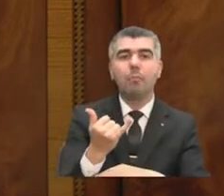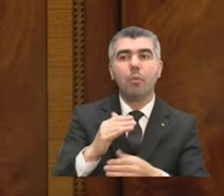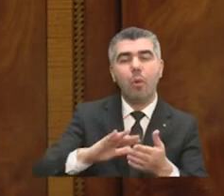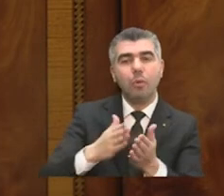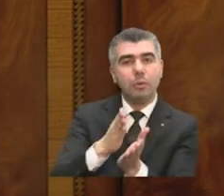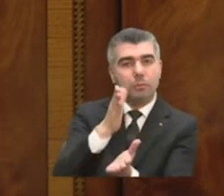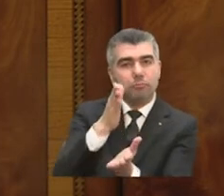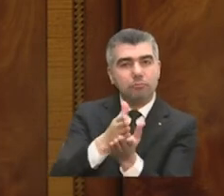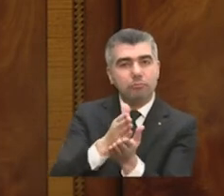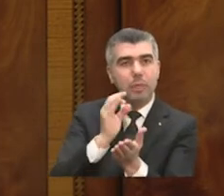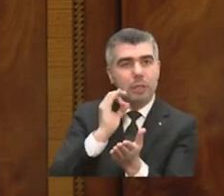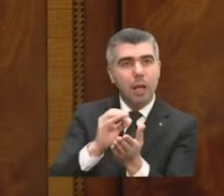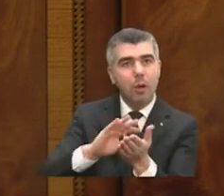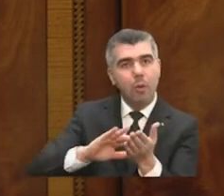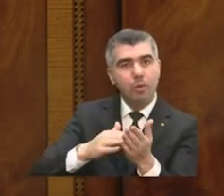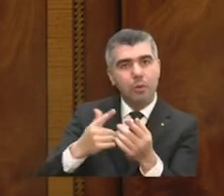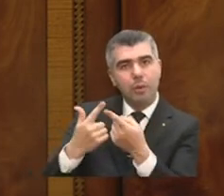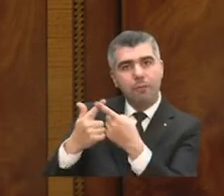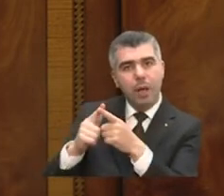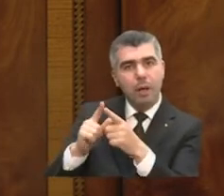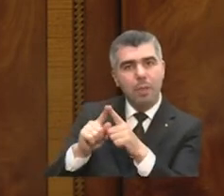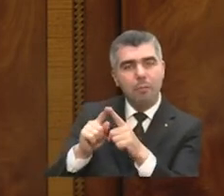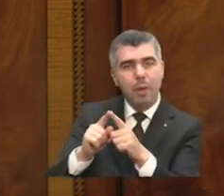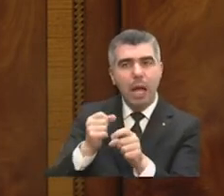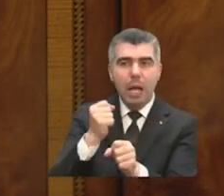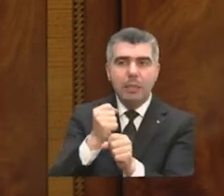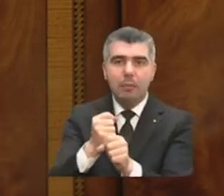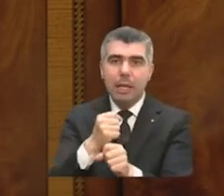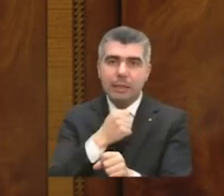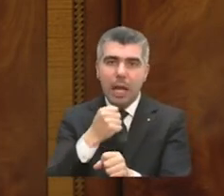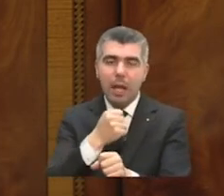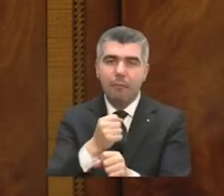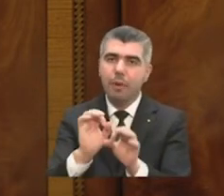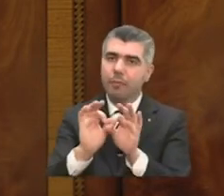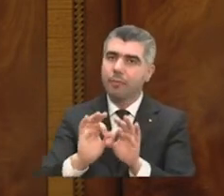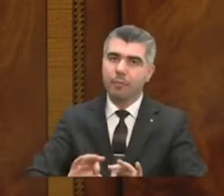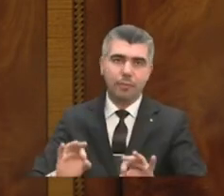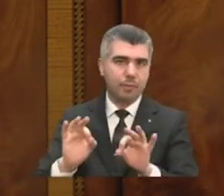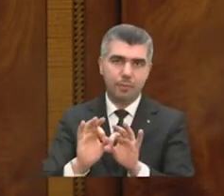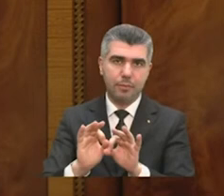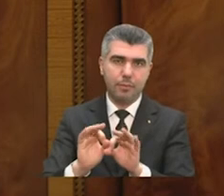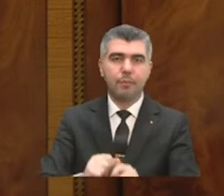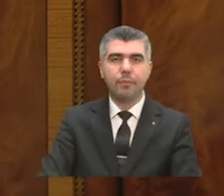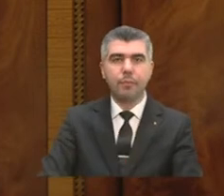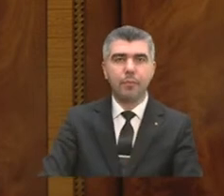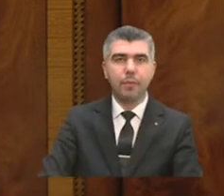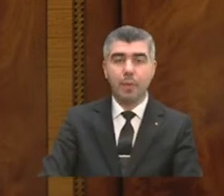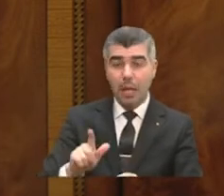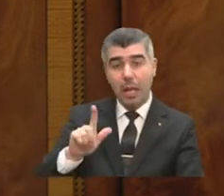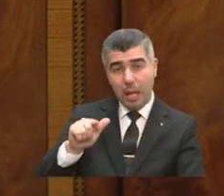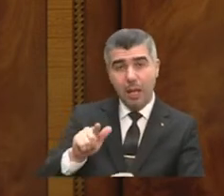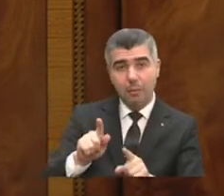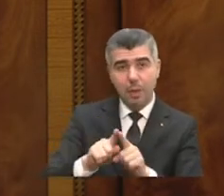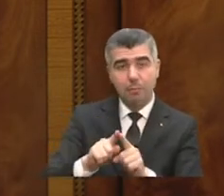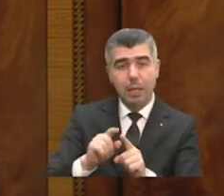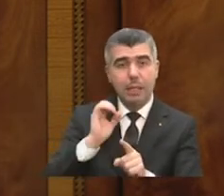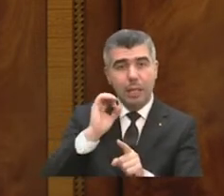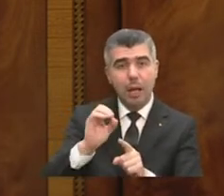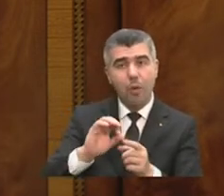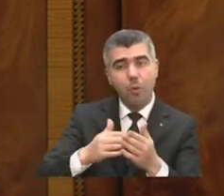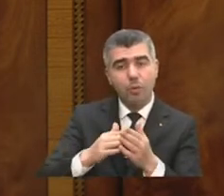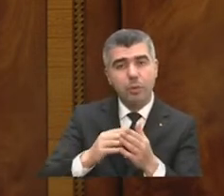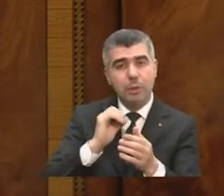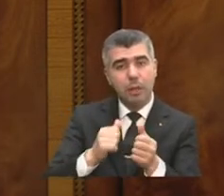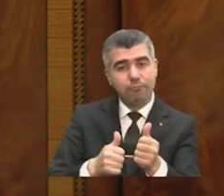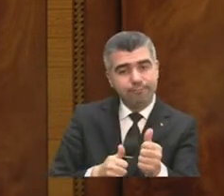s'agit de prendre ce genre de décision, et surtout lorsqu'il s'agit de questions qui